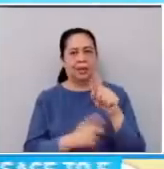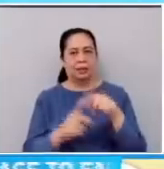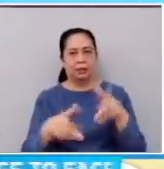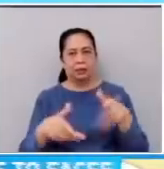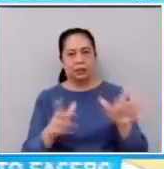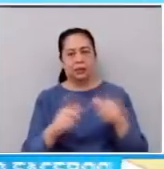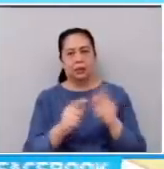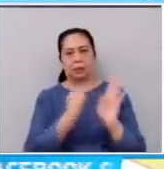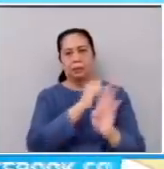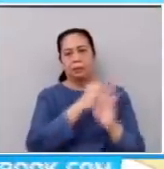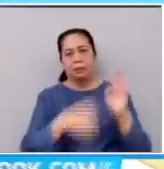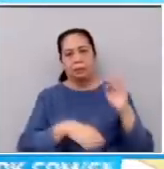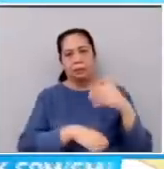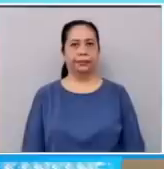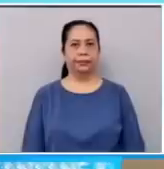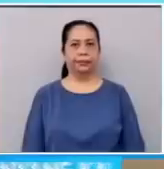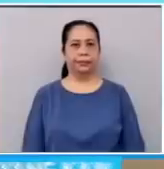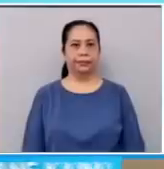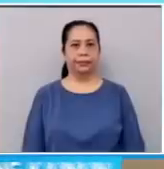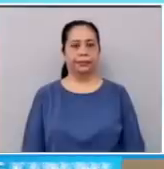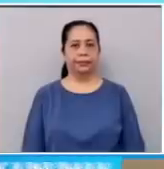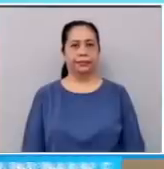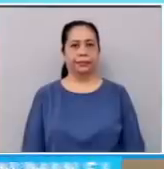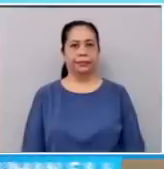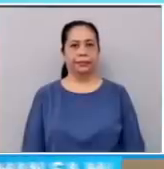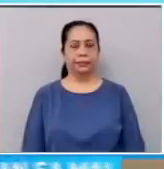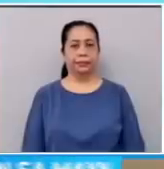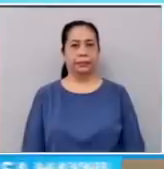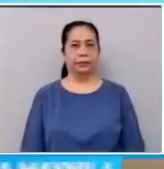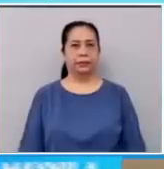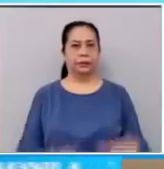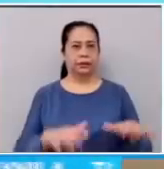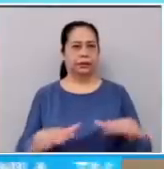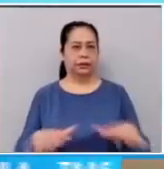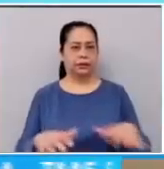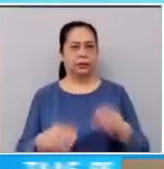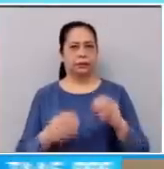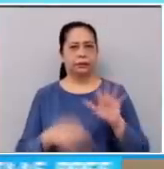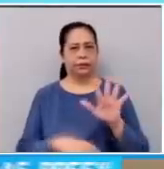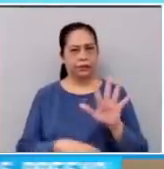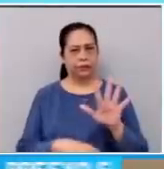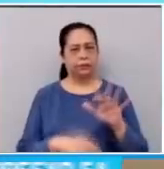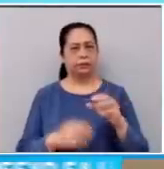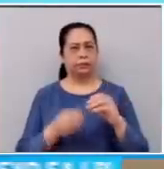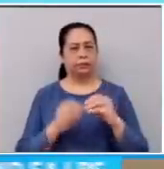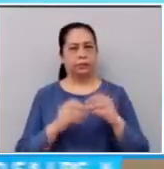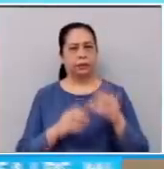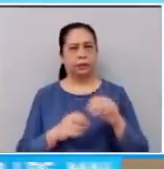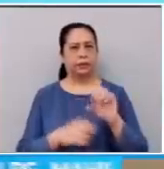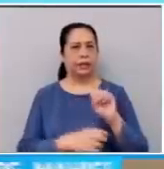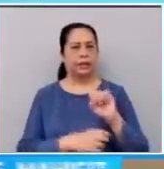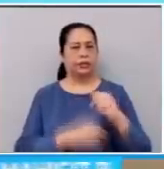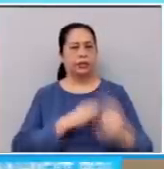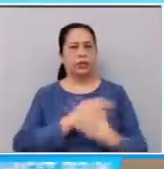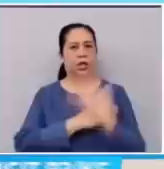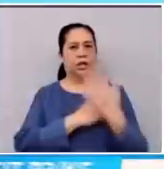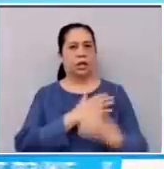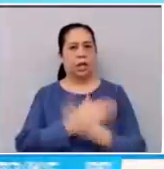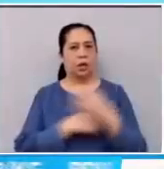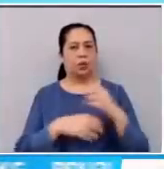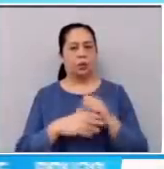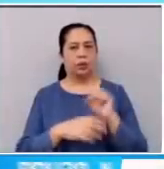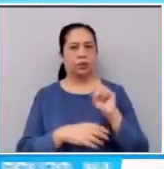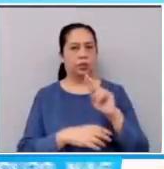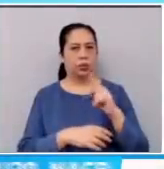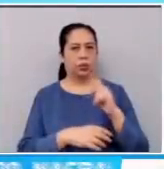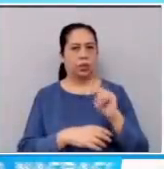banko at revenue collection officers. Dianig ng magnitude 5 na lindol ang Siargao Island sa Surigao del Norte. Naitala